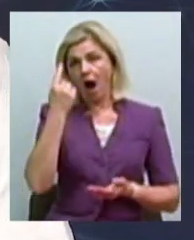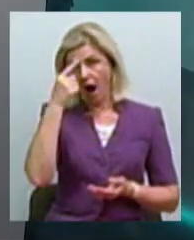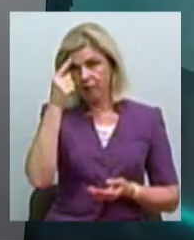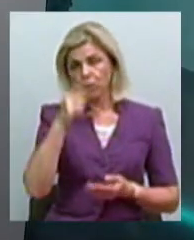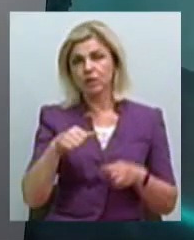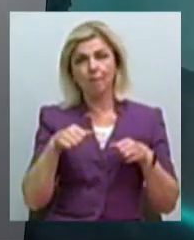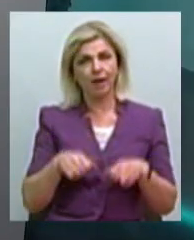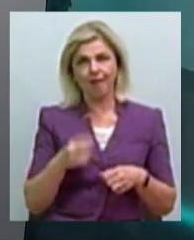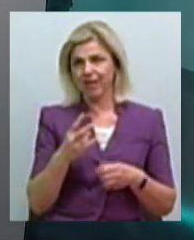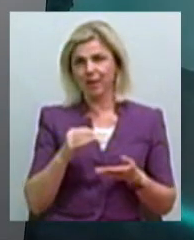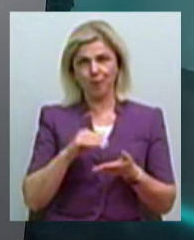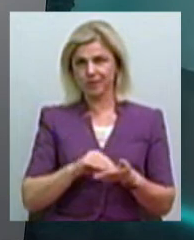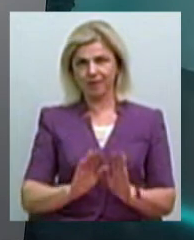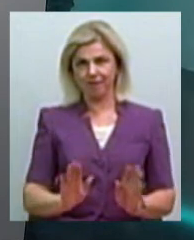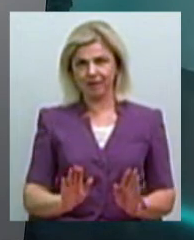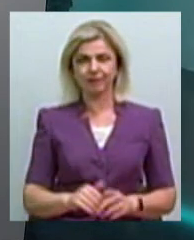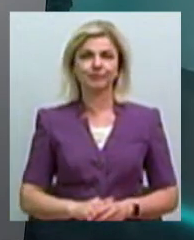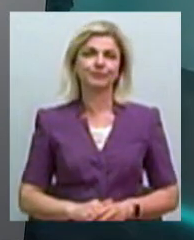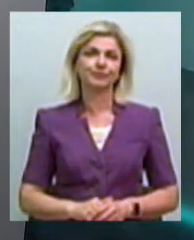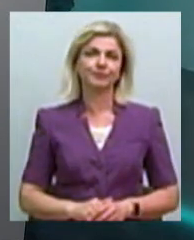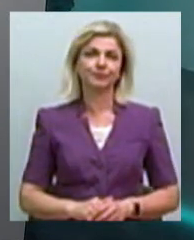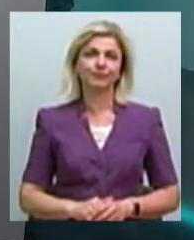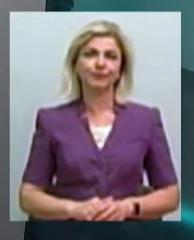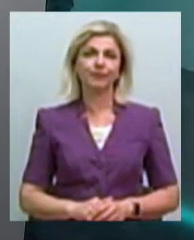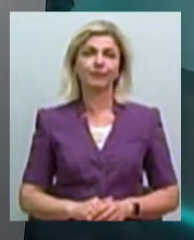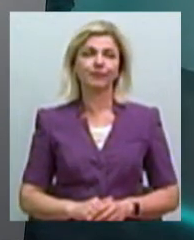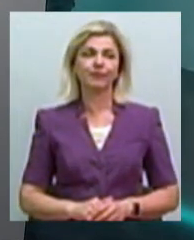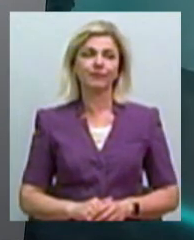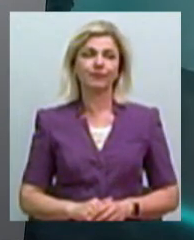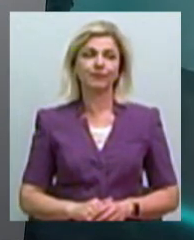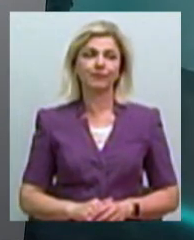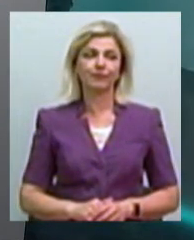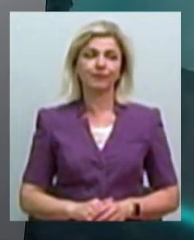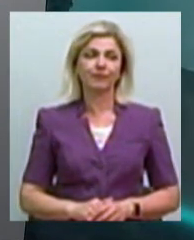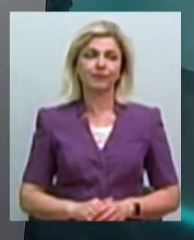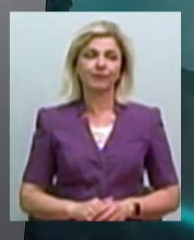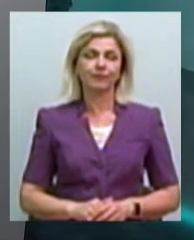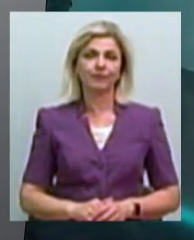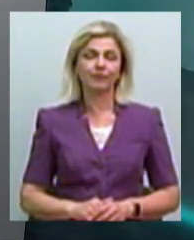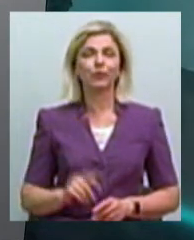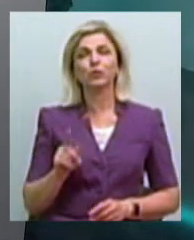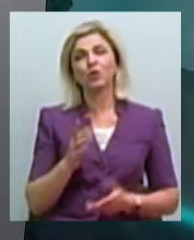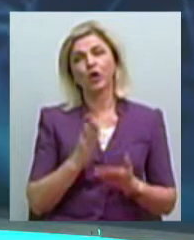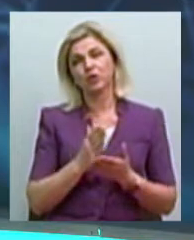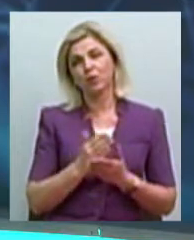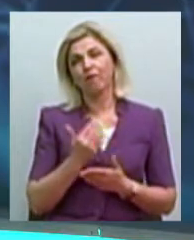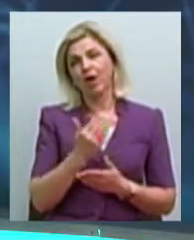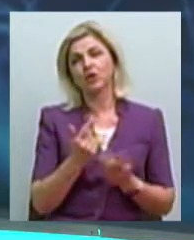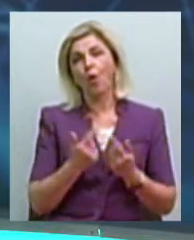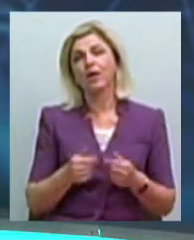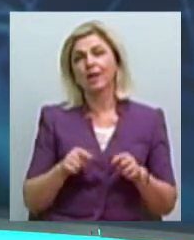так? Нет. Я зрозуміла. До речі, щодо того, що існує ваша організація